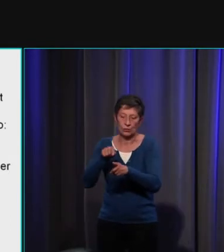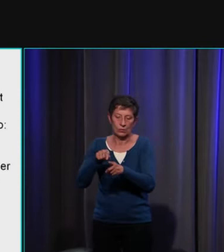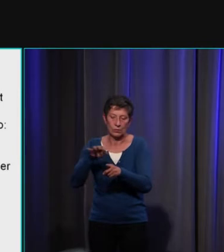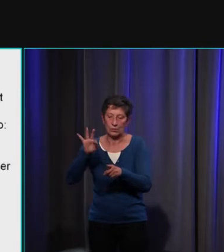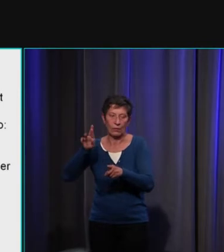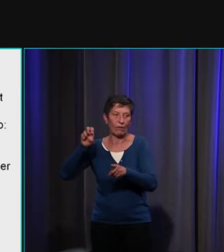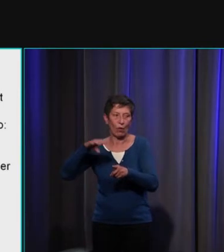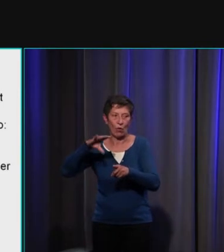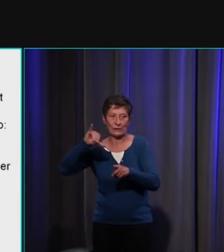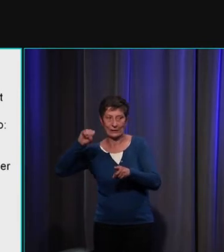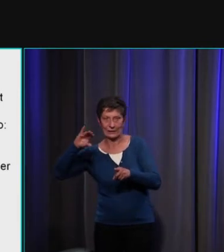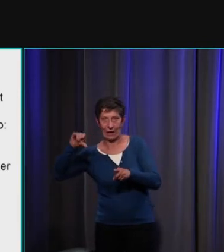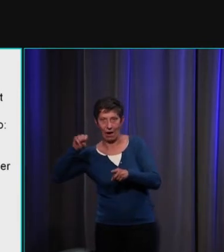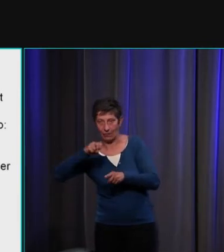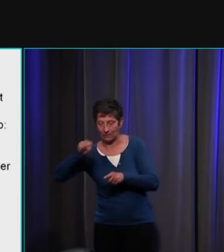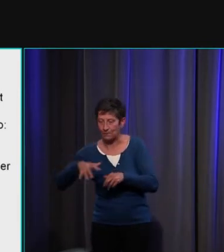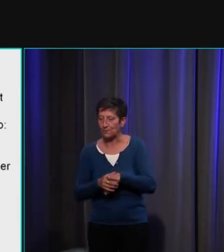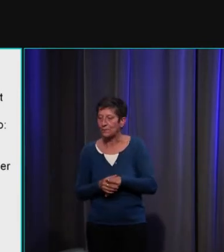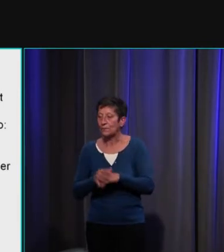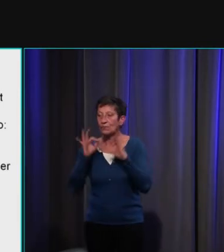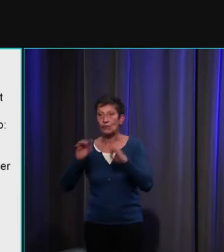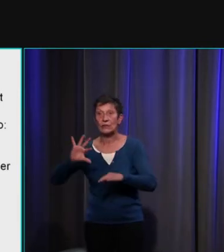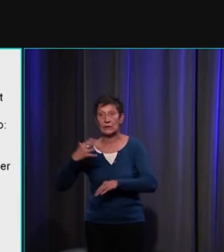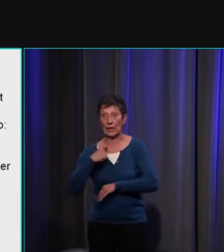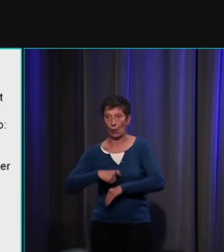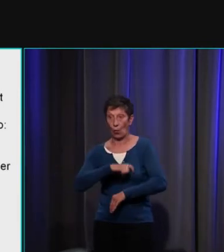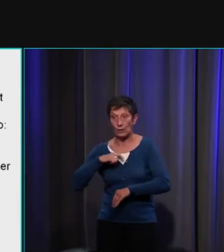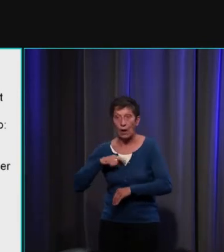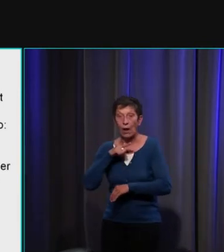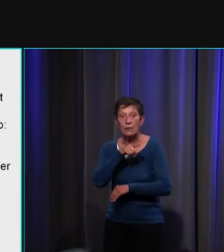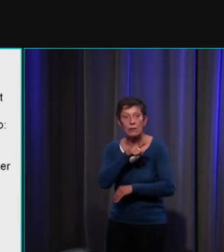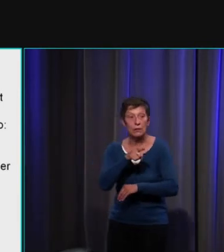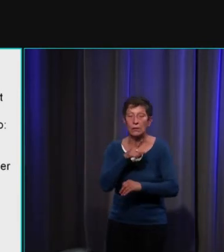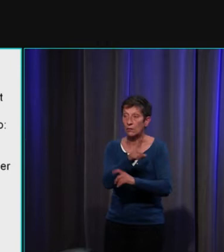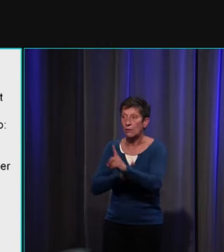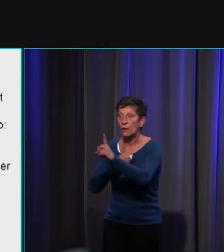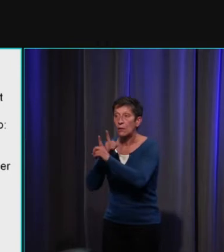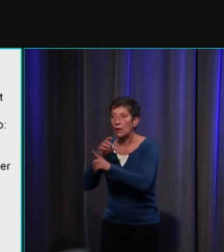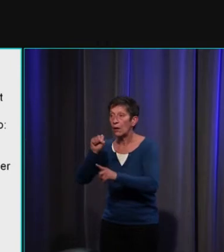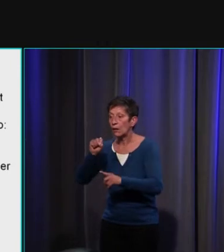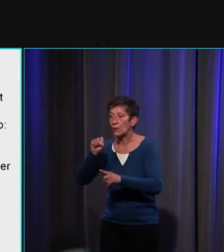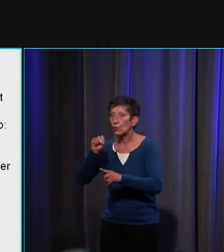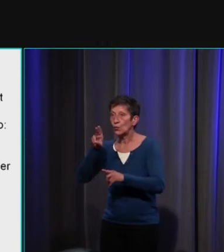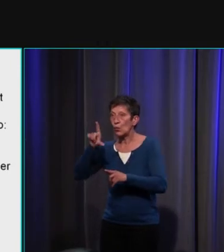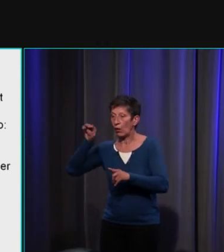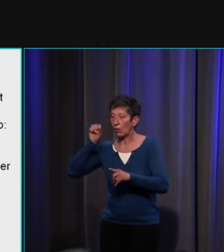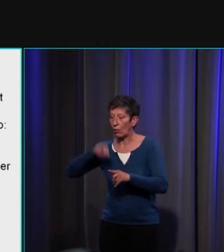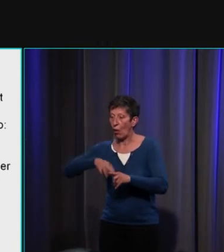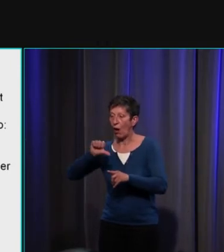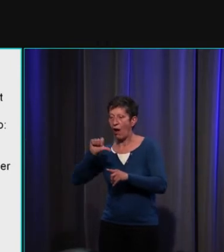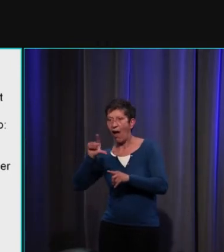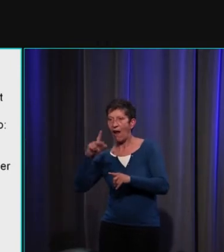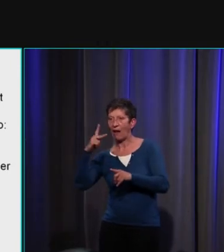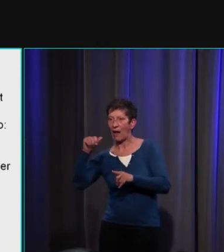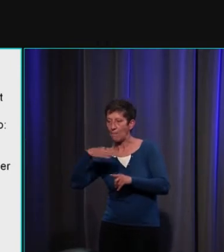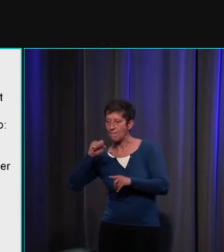françois lui-même qui lors de la 5eme croisade a rencontré le sous tend à lca milles alors bien sûr l'image que je vous ai porté